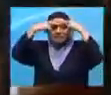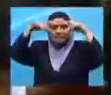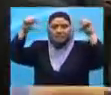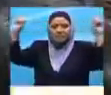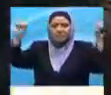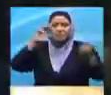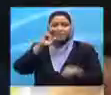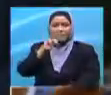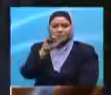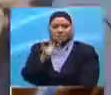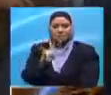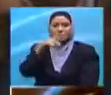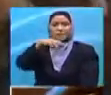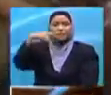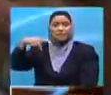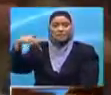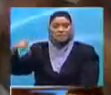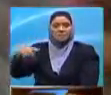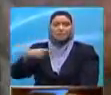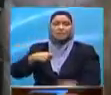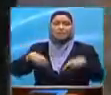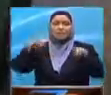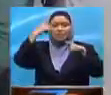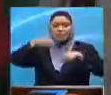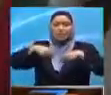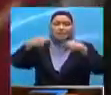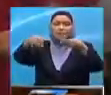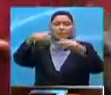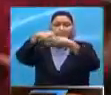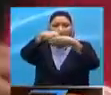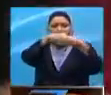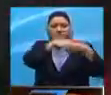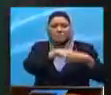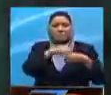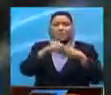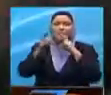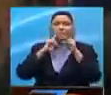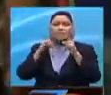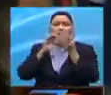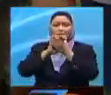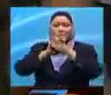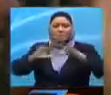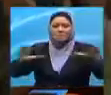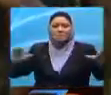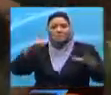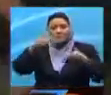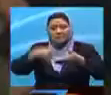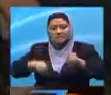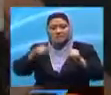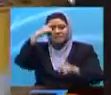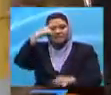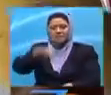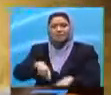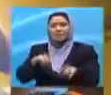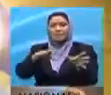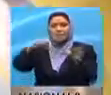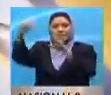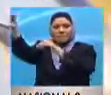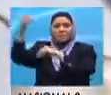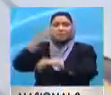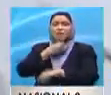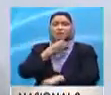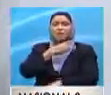kavius turut berkesempatan menyampaikan duit raya dan mengucapkan selamat jalan Kepada penumpang yang bertolak ke Ipoh dan Padang